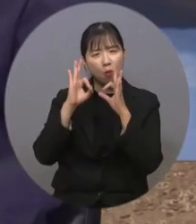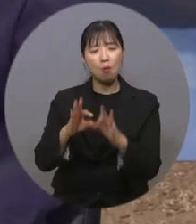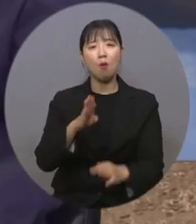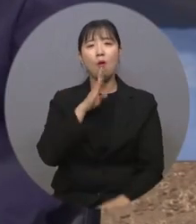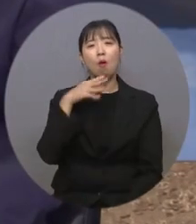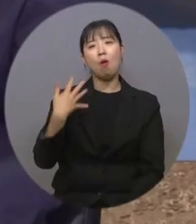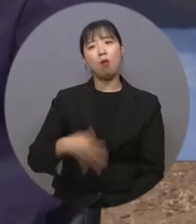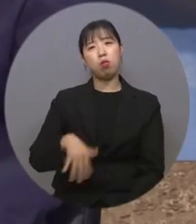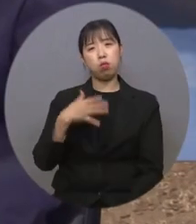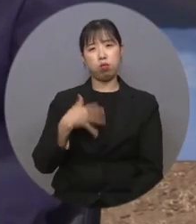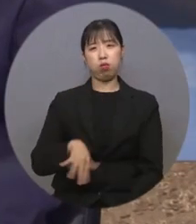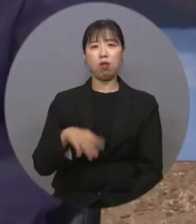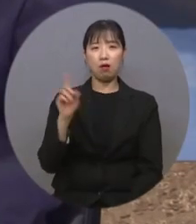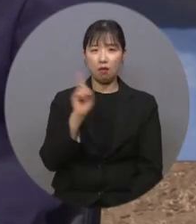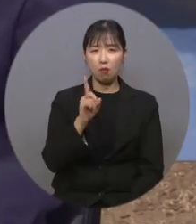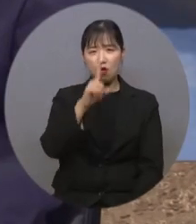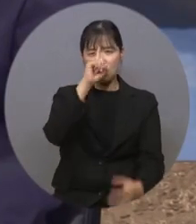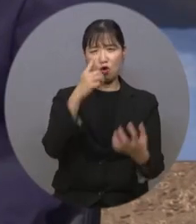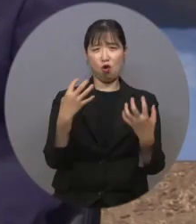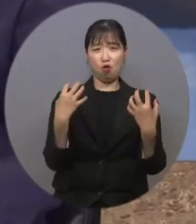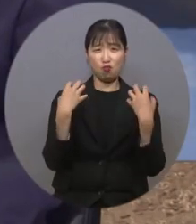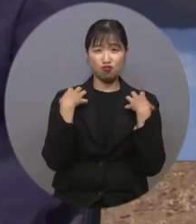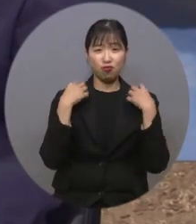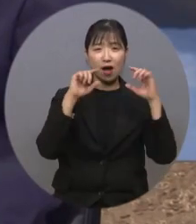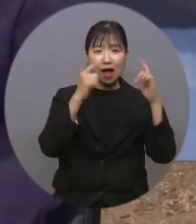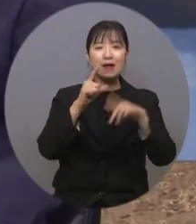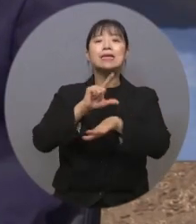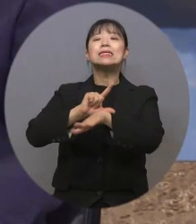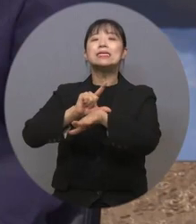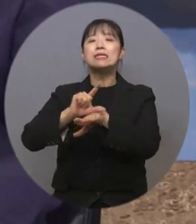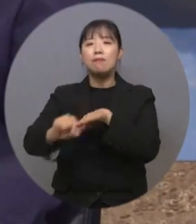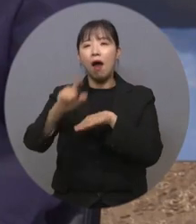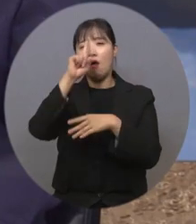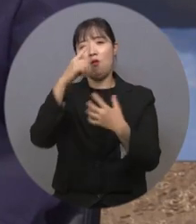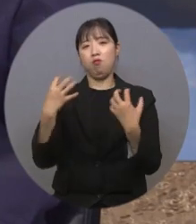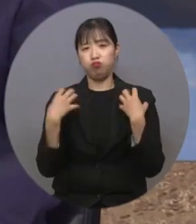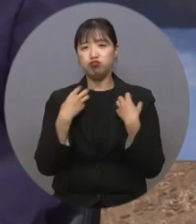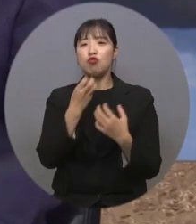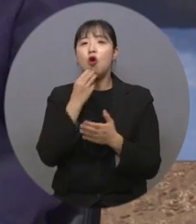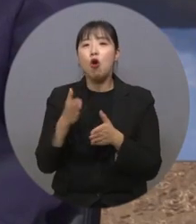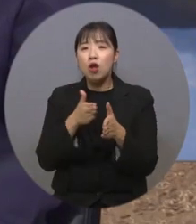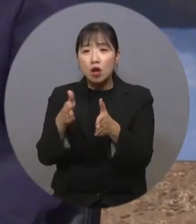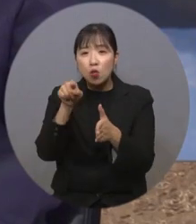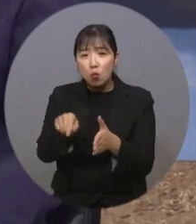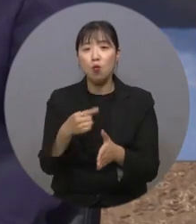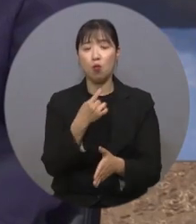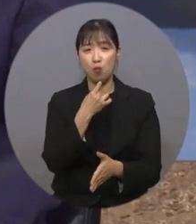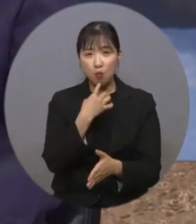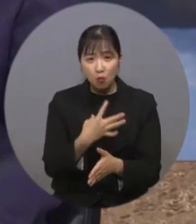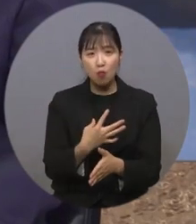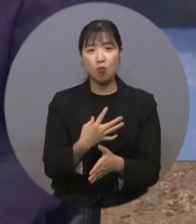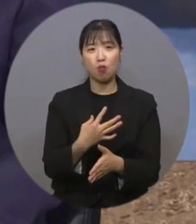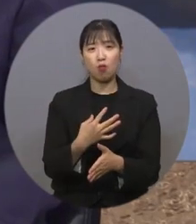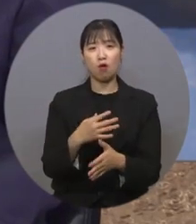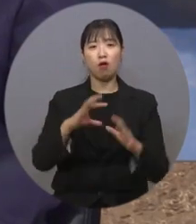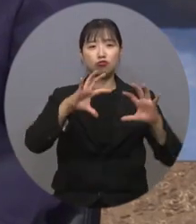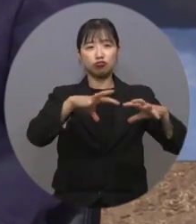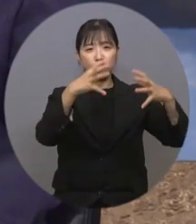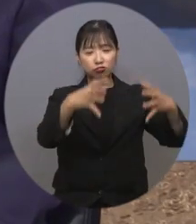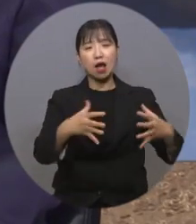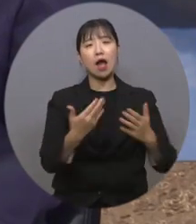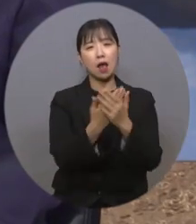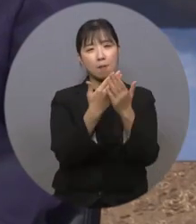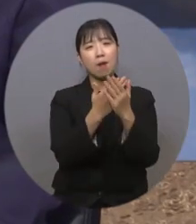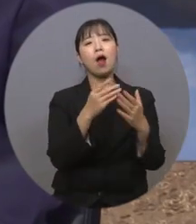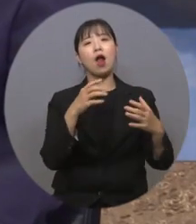대단하다고 느꼈던 게 이 정부 차원이 아니라 이 지방자치, 경기도에서도 이렇게 또